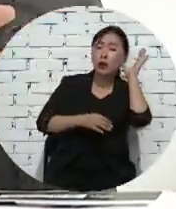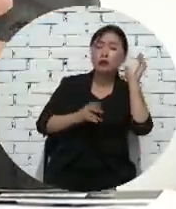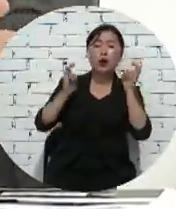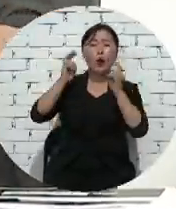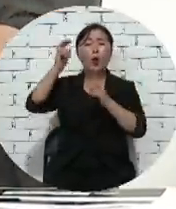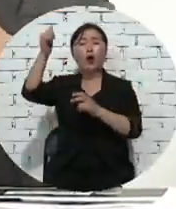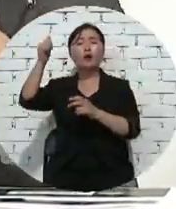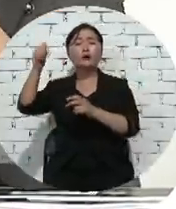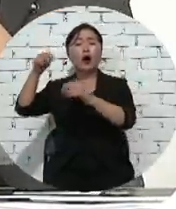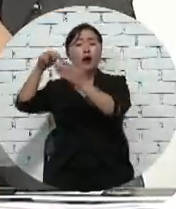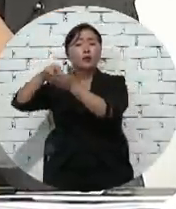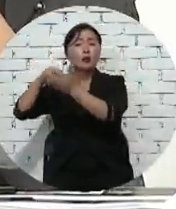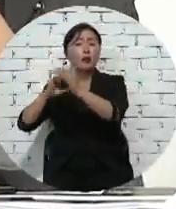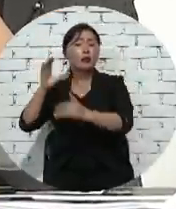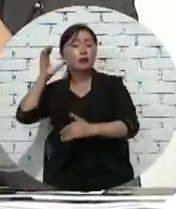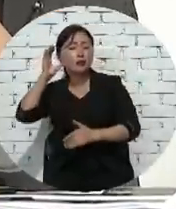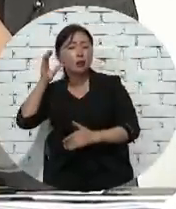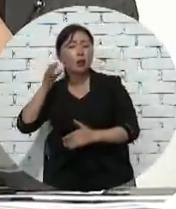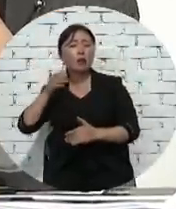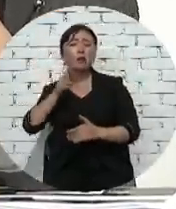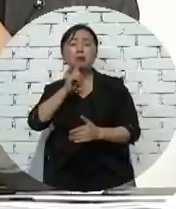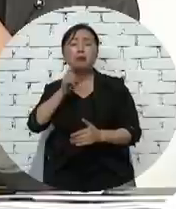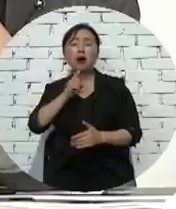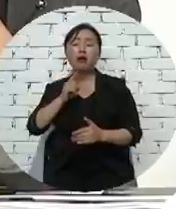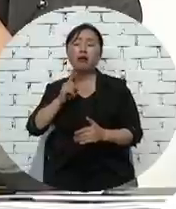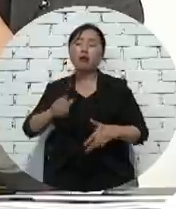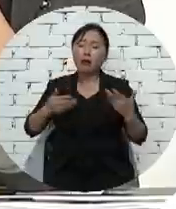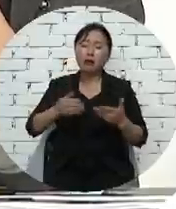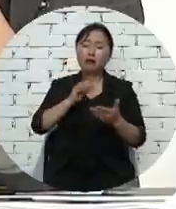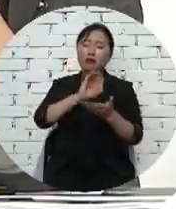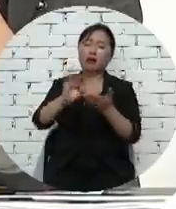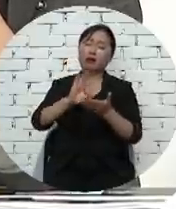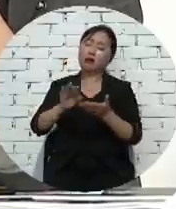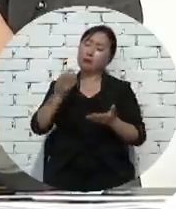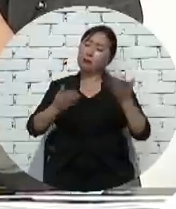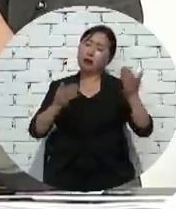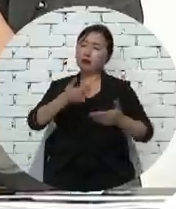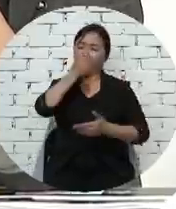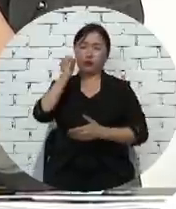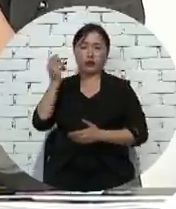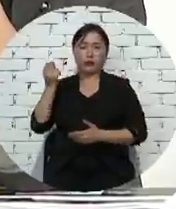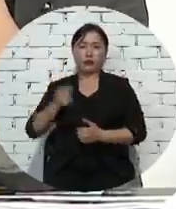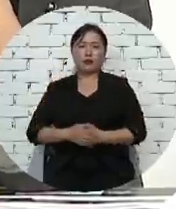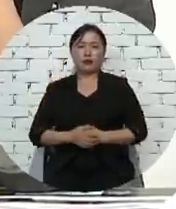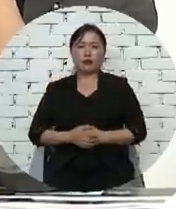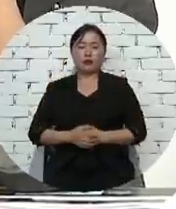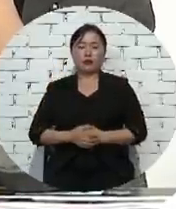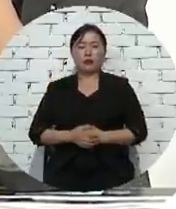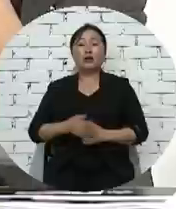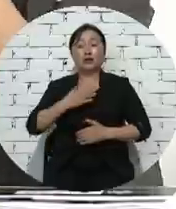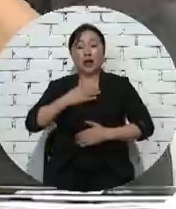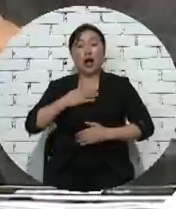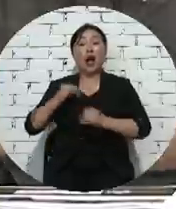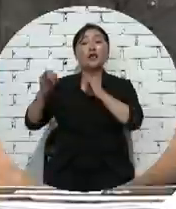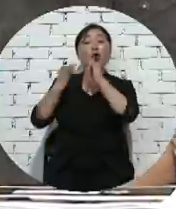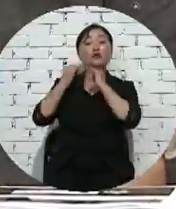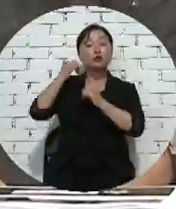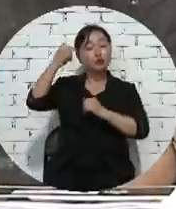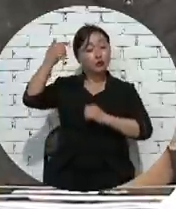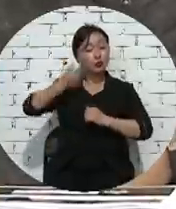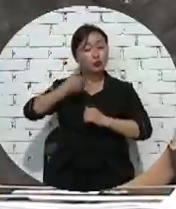결 네. 뭐랄까 판단을 내리셔야 되는 거 아닌가요? 글쎄 제가 하여튼 매경하고 이 인터뷰를 하면서